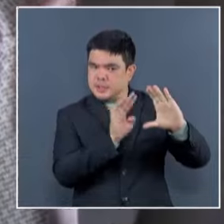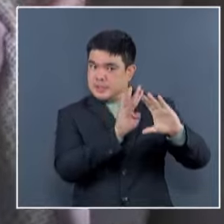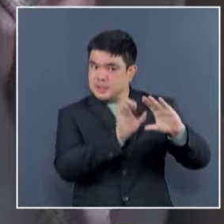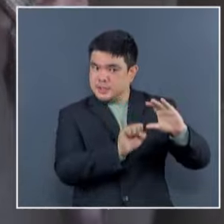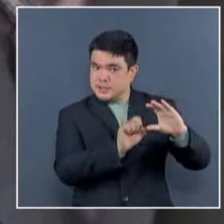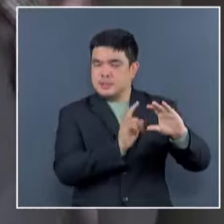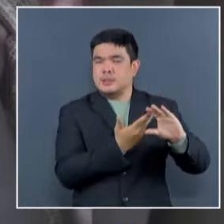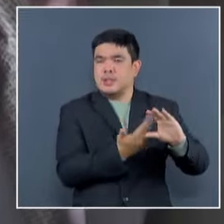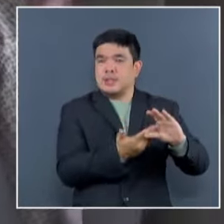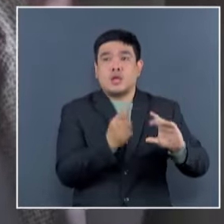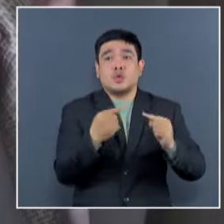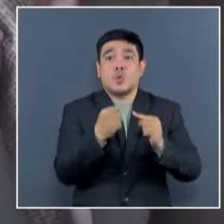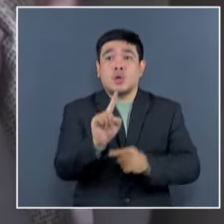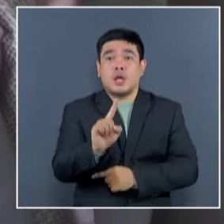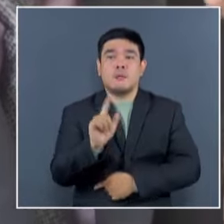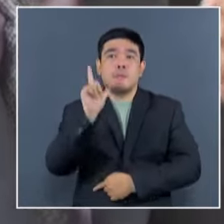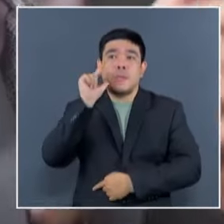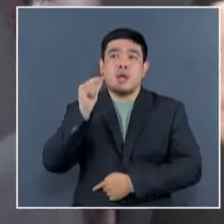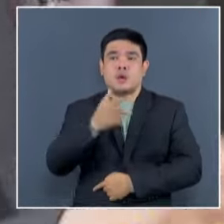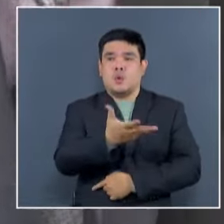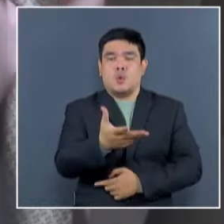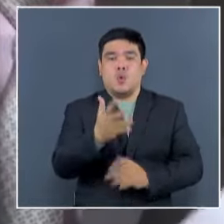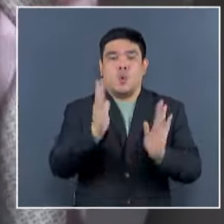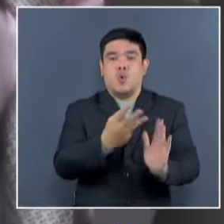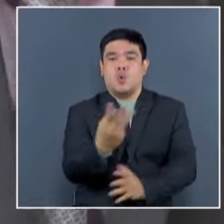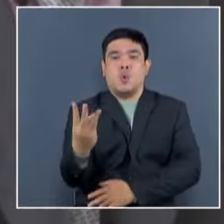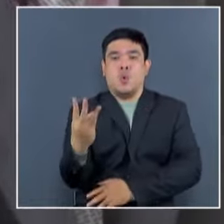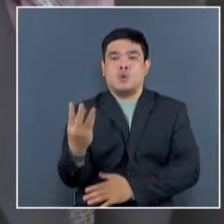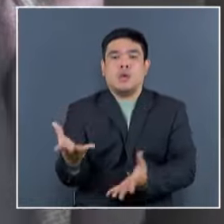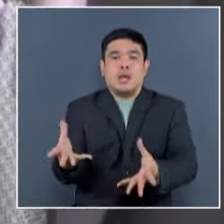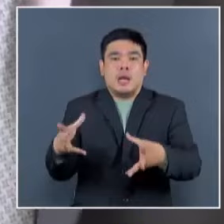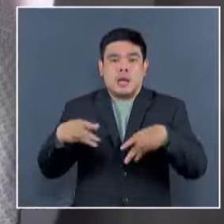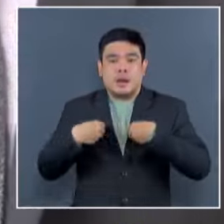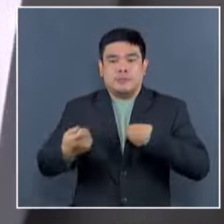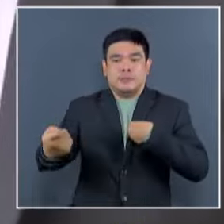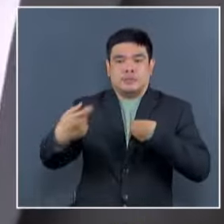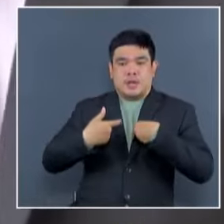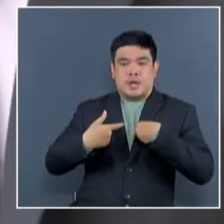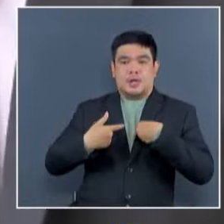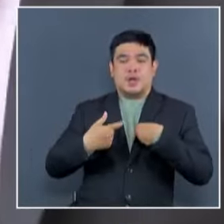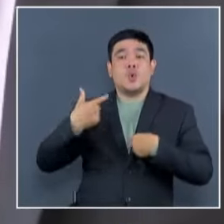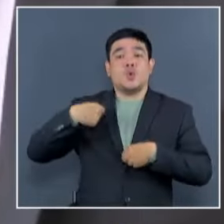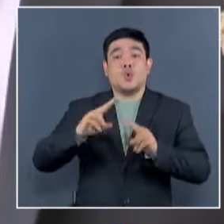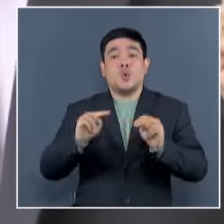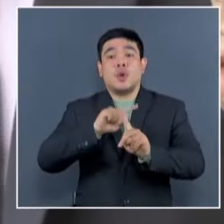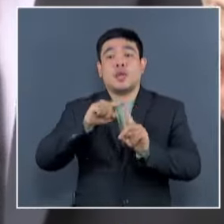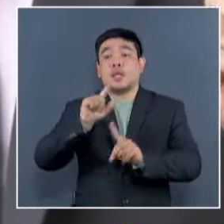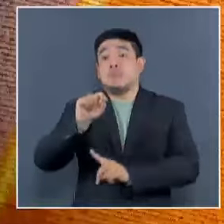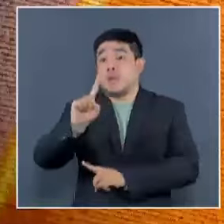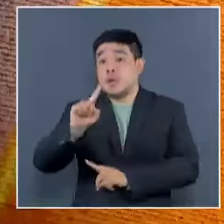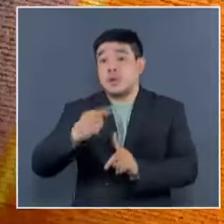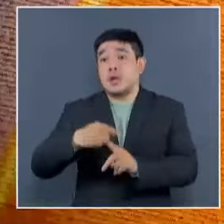คือเงินก้อนเนี่ยมันเป็นเงินก้อนแรกที่คุณแม่ได้จากจำเลยทั้ง6คนที่ยินยอมชดใช้ให้ที่ศาลจังหวัดนนทบุรีเมื่อวันที่21กันยาย